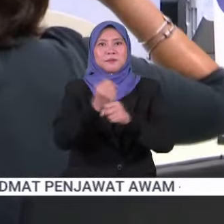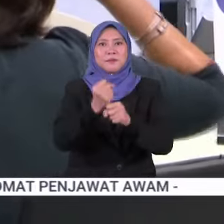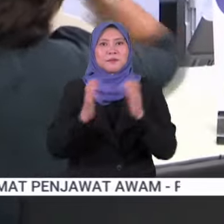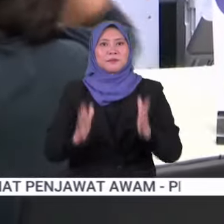Awam